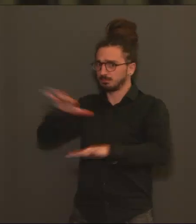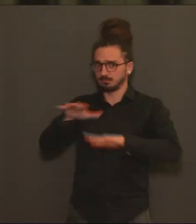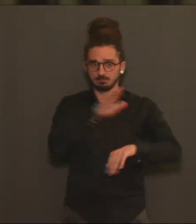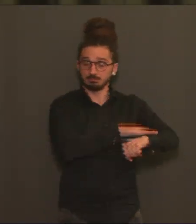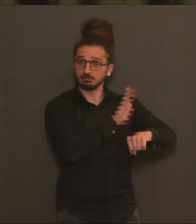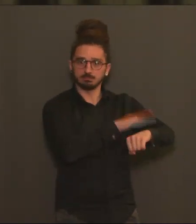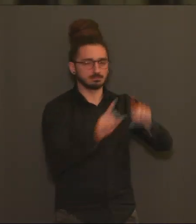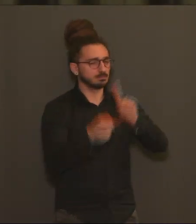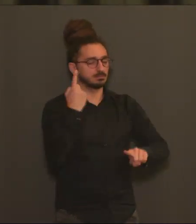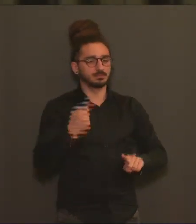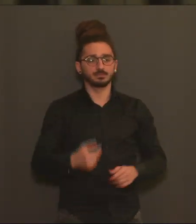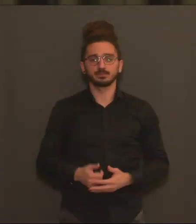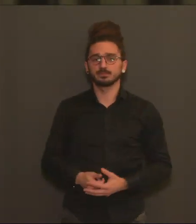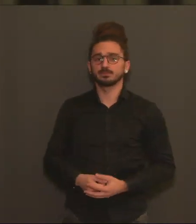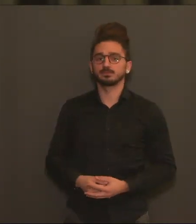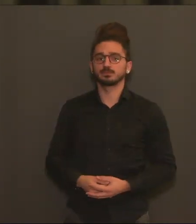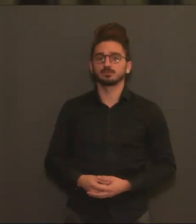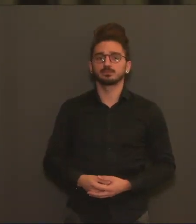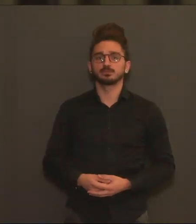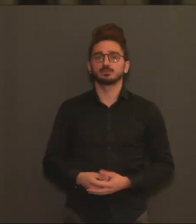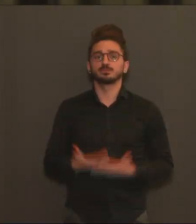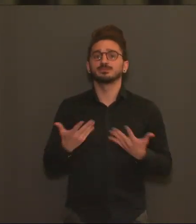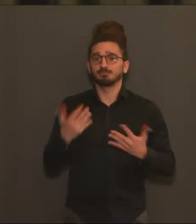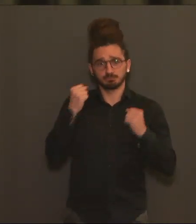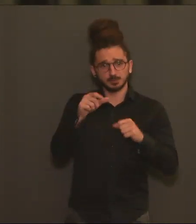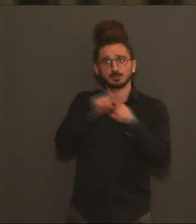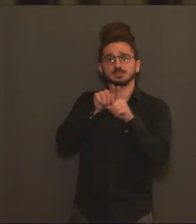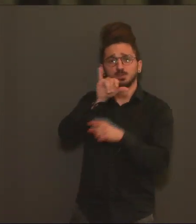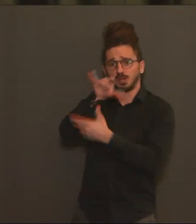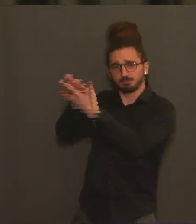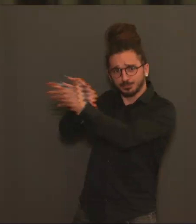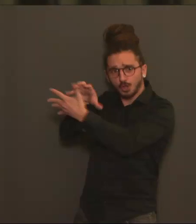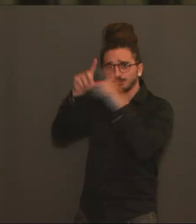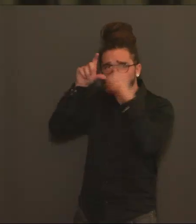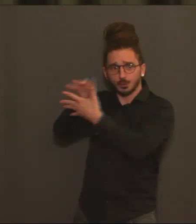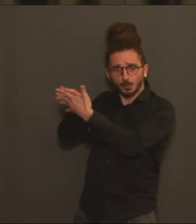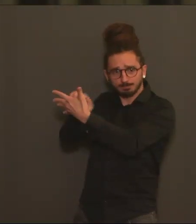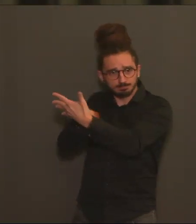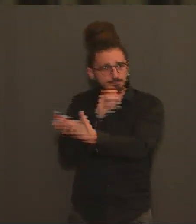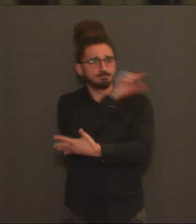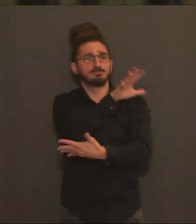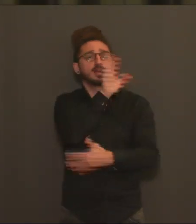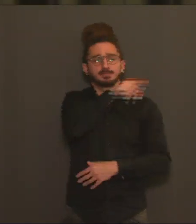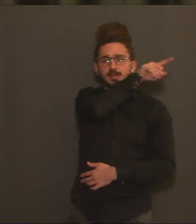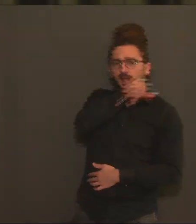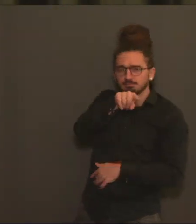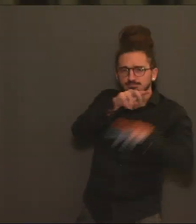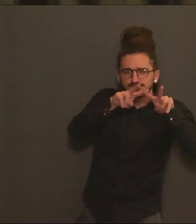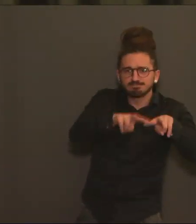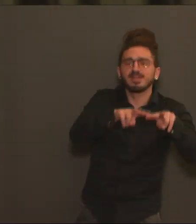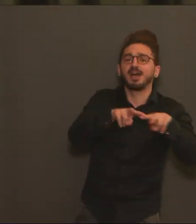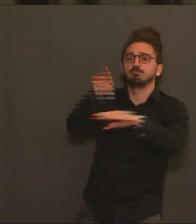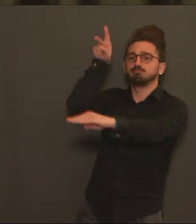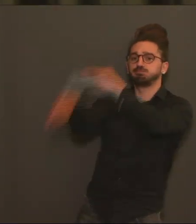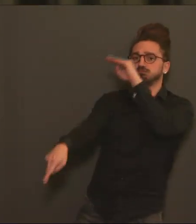Plus vite vous transmettez le message, plus vite il peut être traité et moins il y aura de victimes. N'hésitez pas